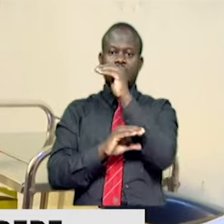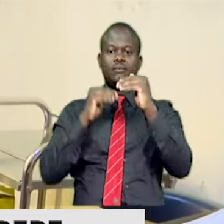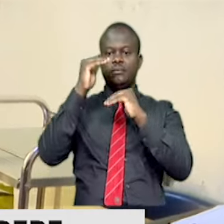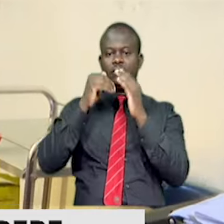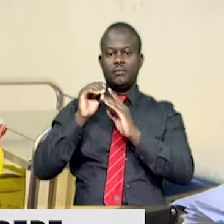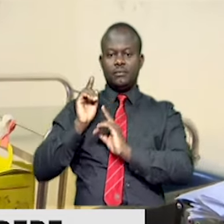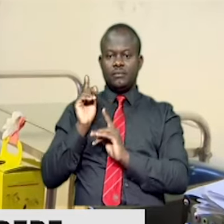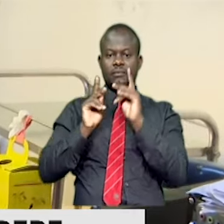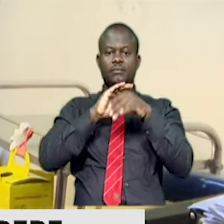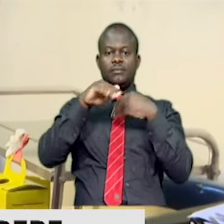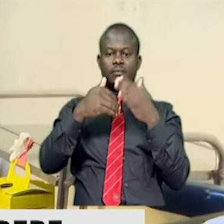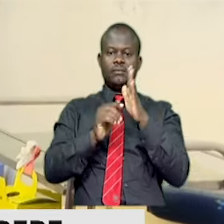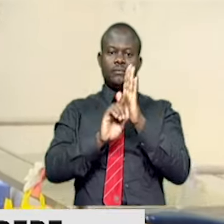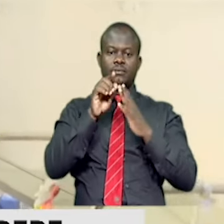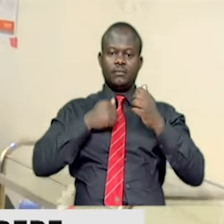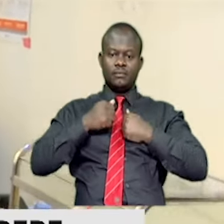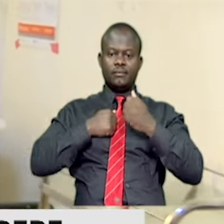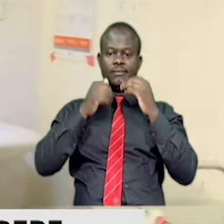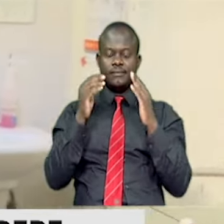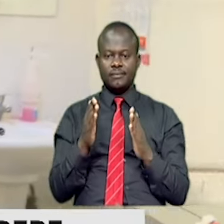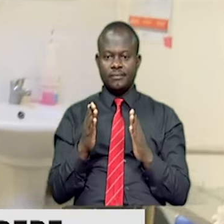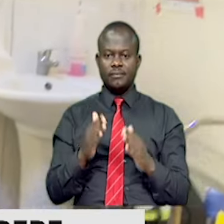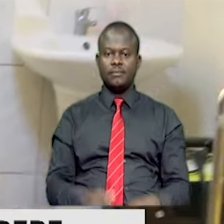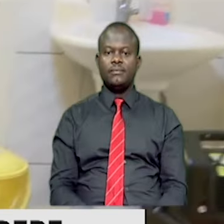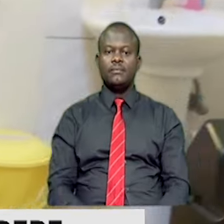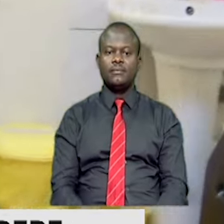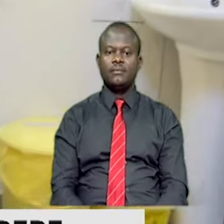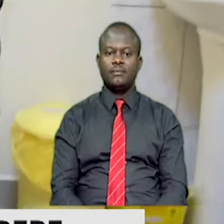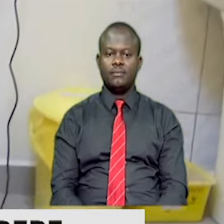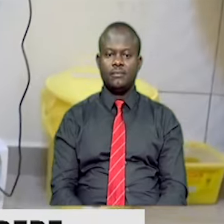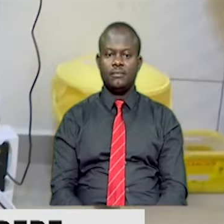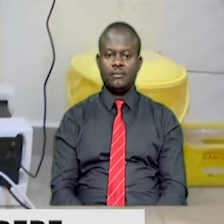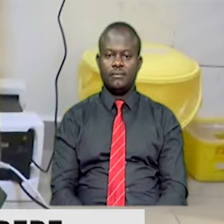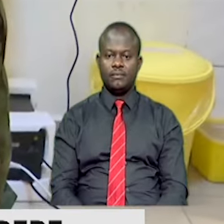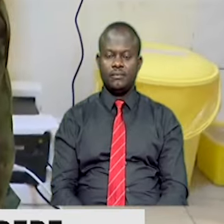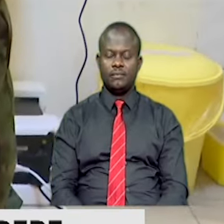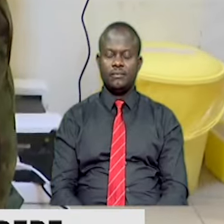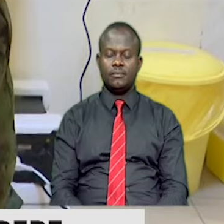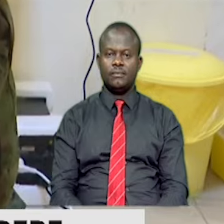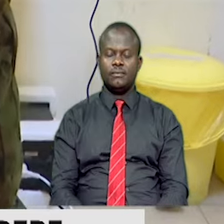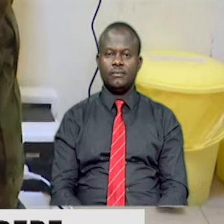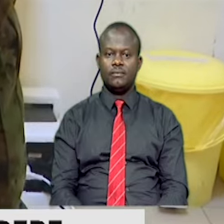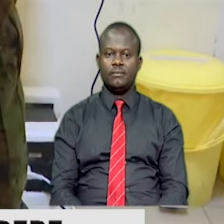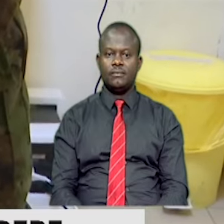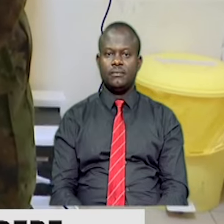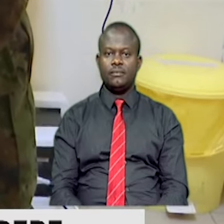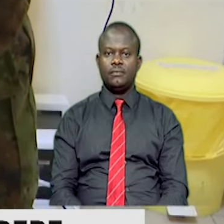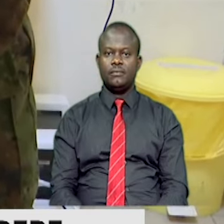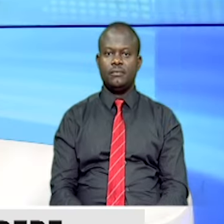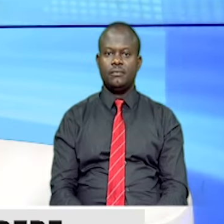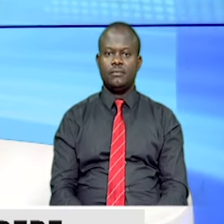z'umutekano n'abaturage mu iterambere ry'u Rwanda. Valens Niyonkuru, Televiziyo y'u Rwanda mu karere ka